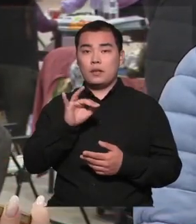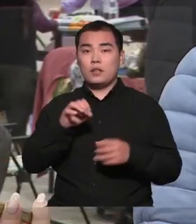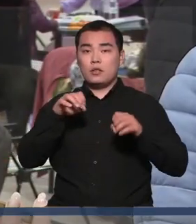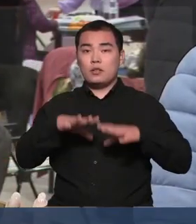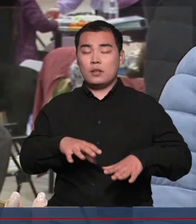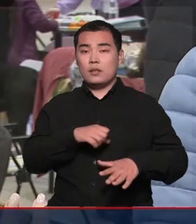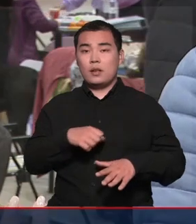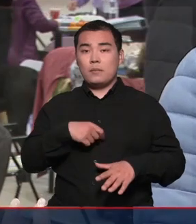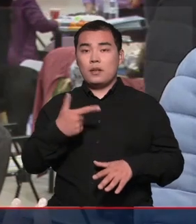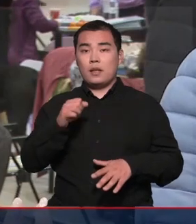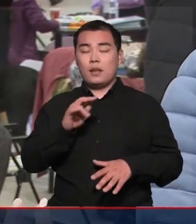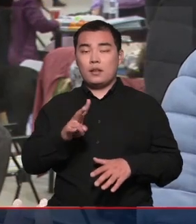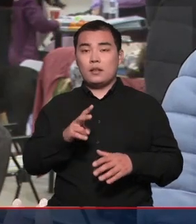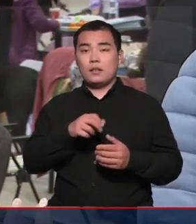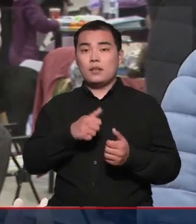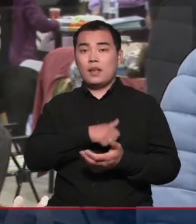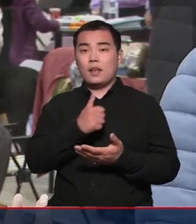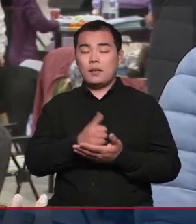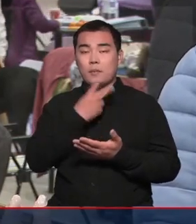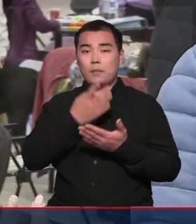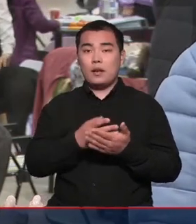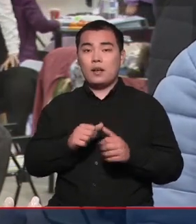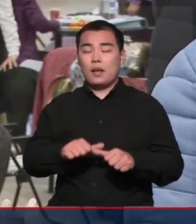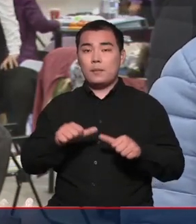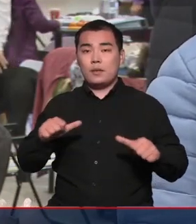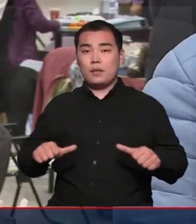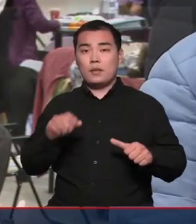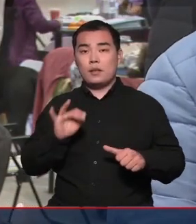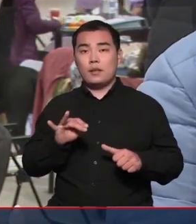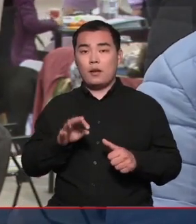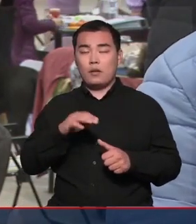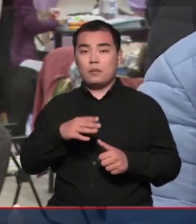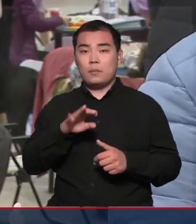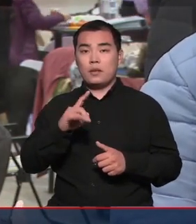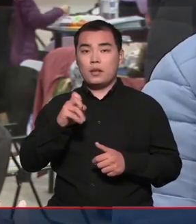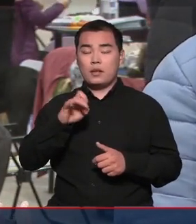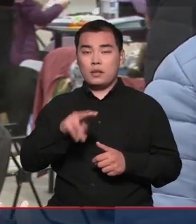решения Генерального комитета Международной кинологической федерации о признании